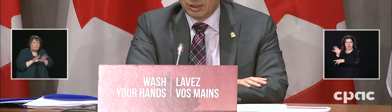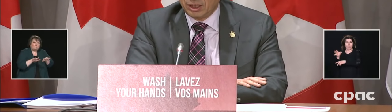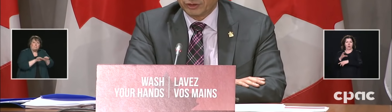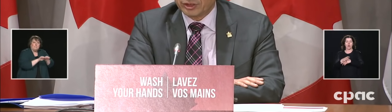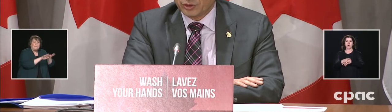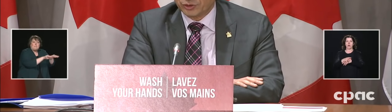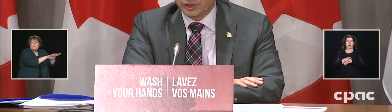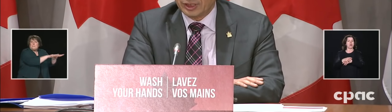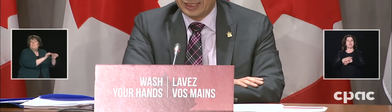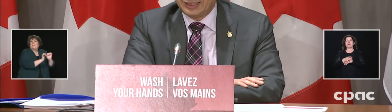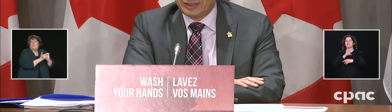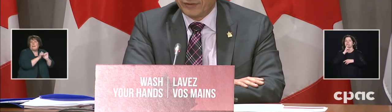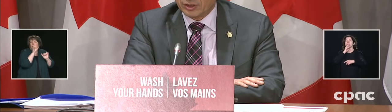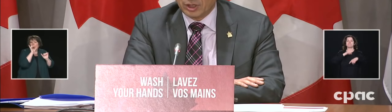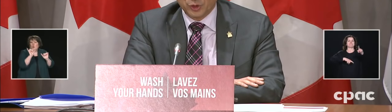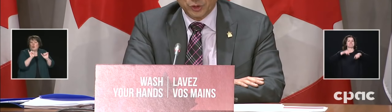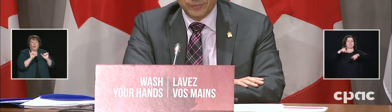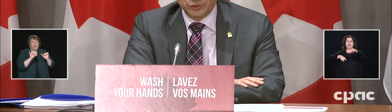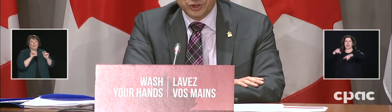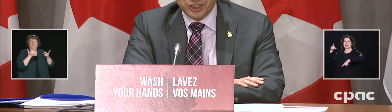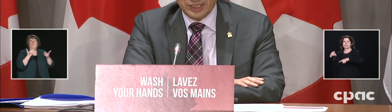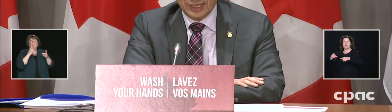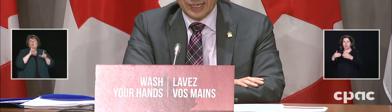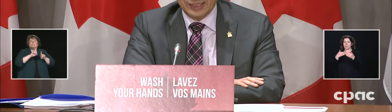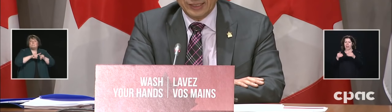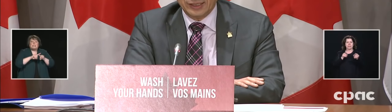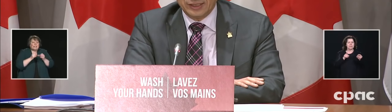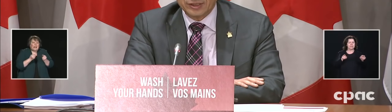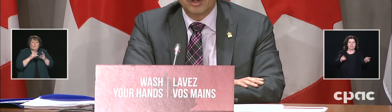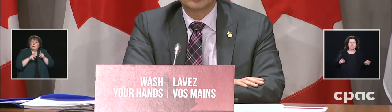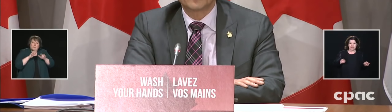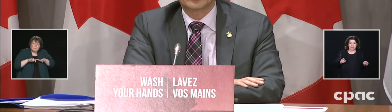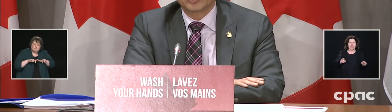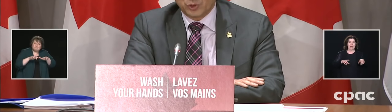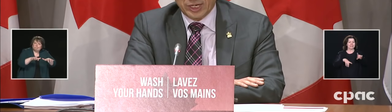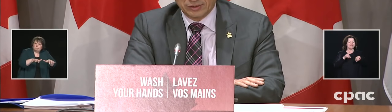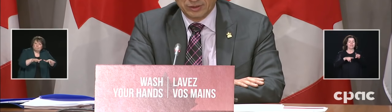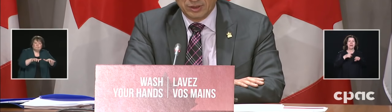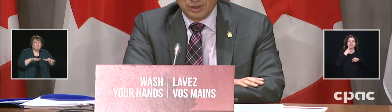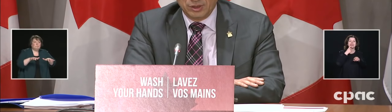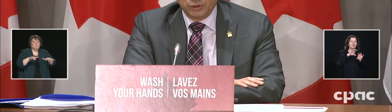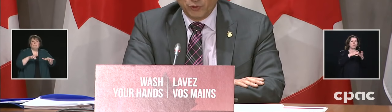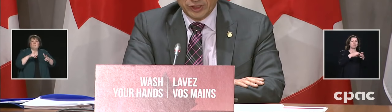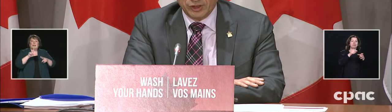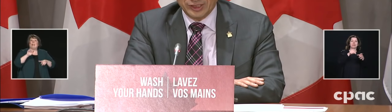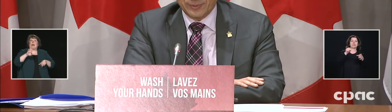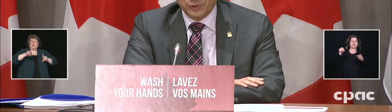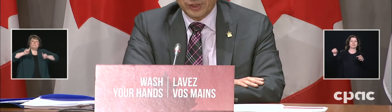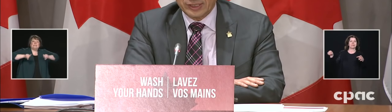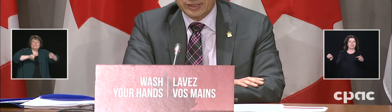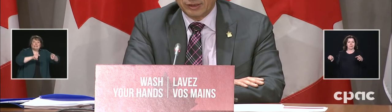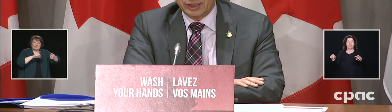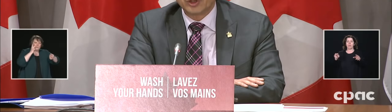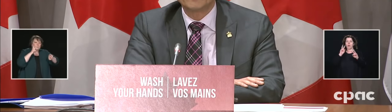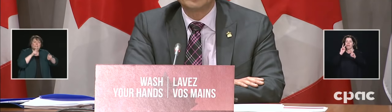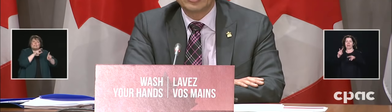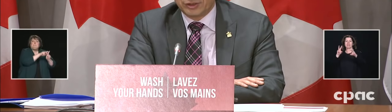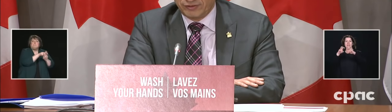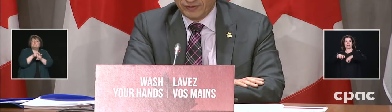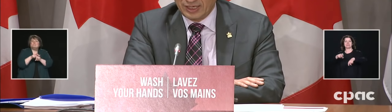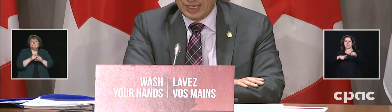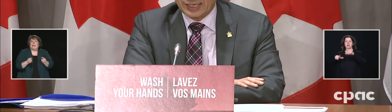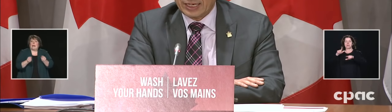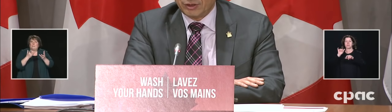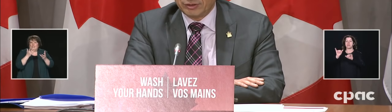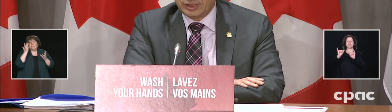régionales, entre autres les différents groupes touchés et l'analyse en laboratoire. Nous voyons que la progression de la